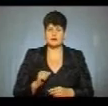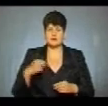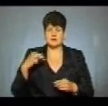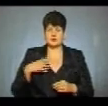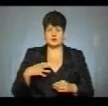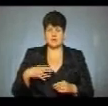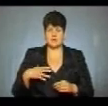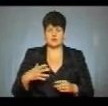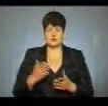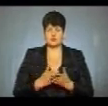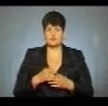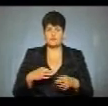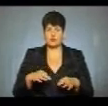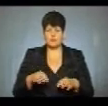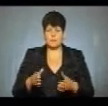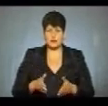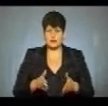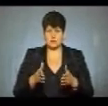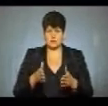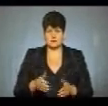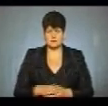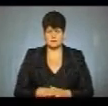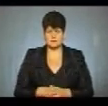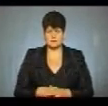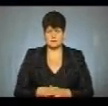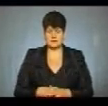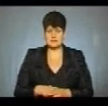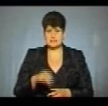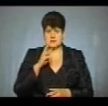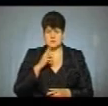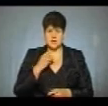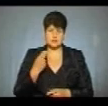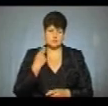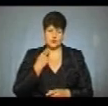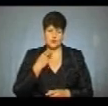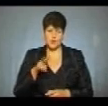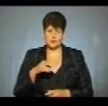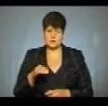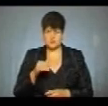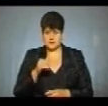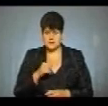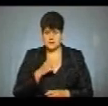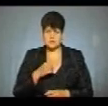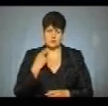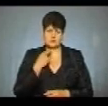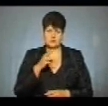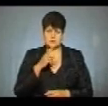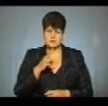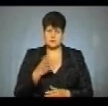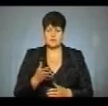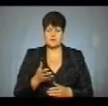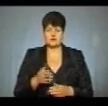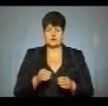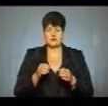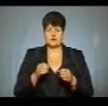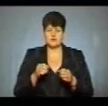чекають працівники служби автомобільних доріг. Зарплата заборгована з лютого місяця. Заборгована зарплата, розвалюється